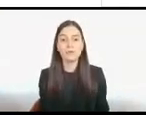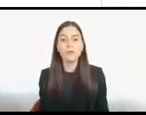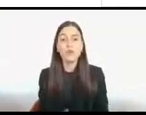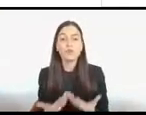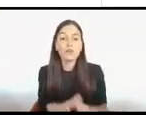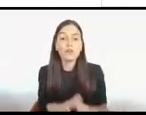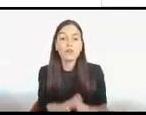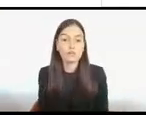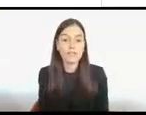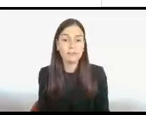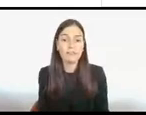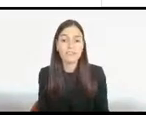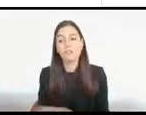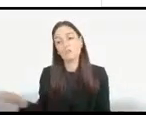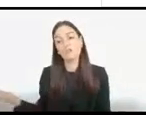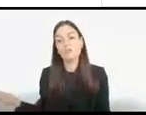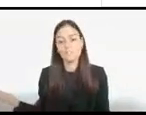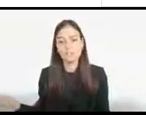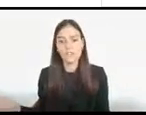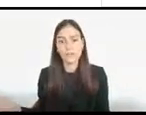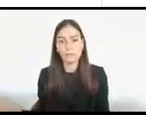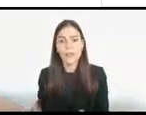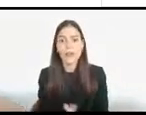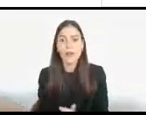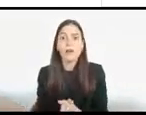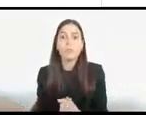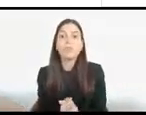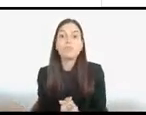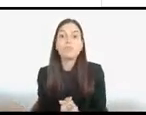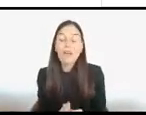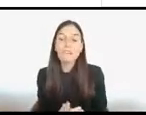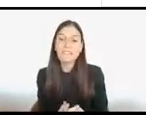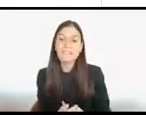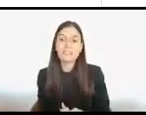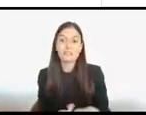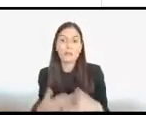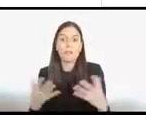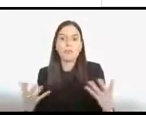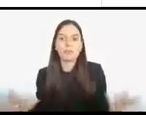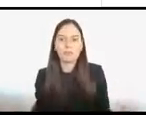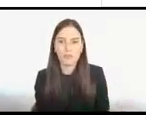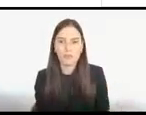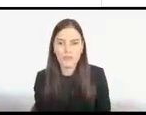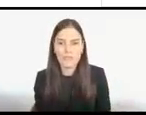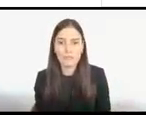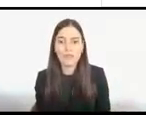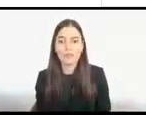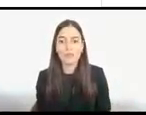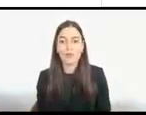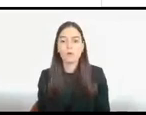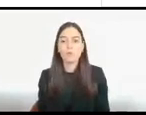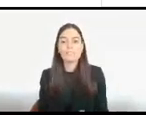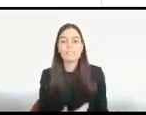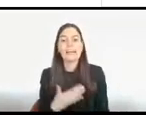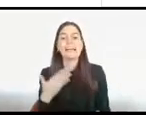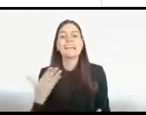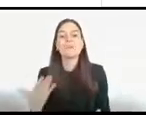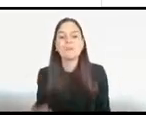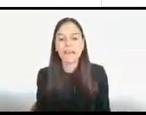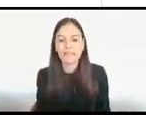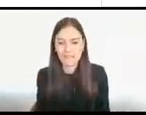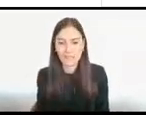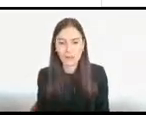ses revenus de façon immédiate ou différée. Pourquoi investir dans un portefeuille de SCPI? Vous l'aurez compris, c'est